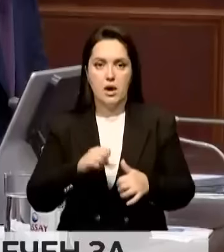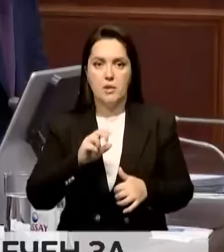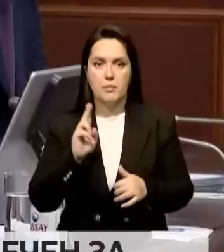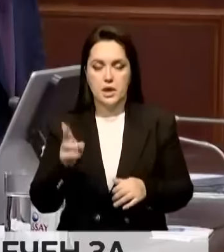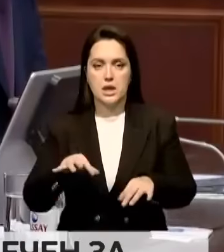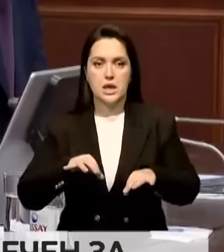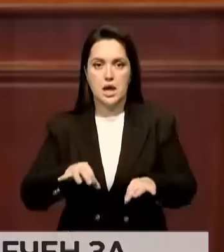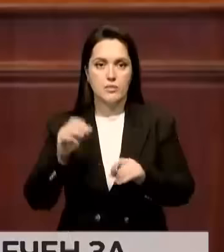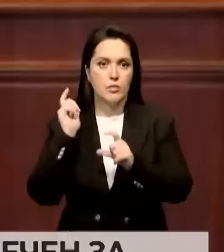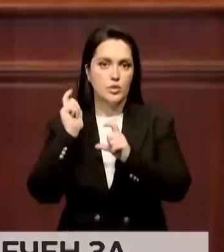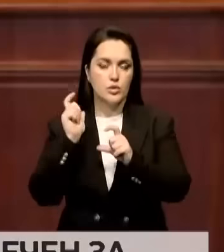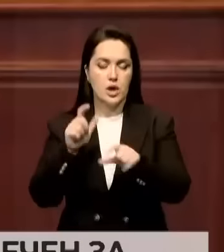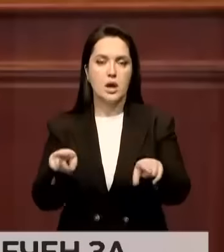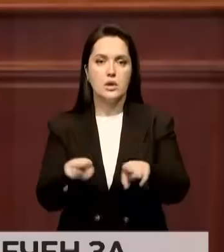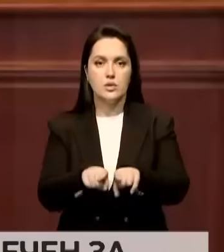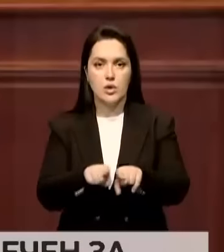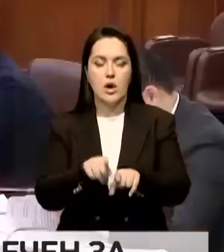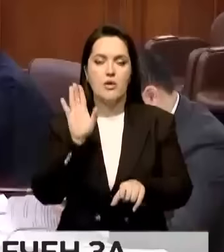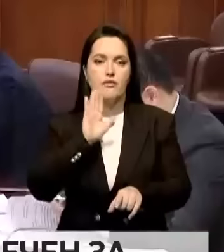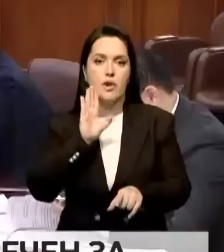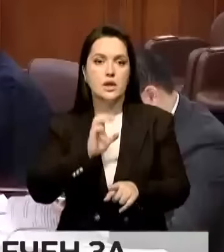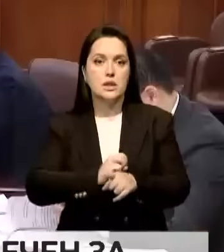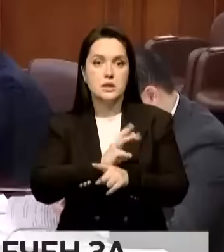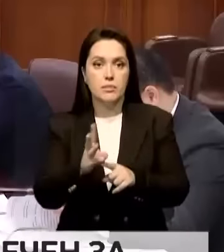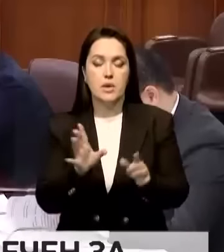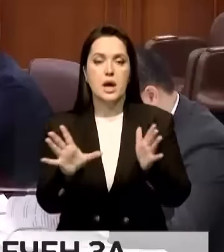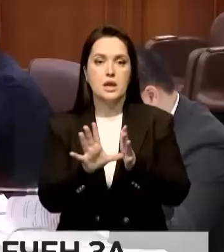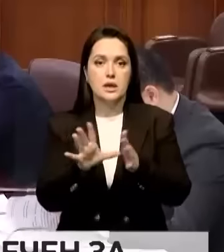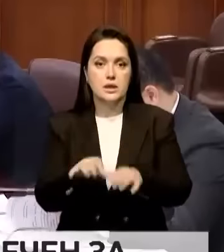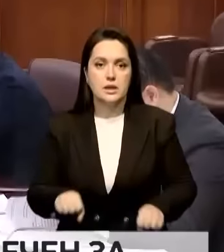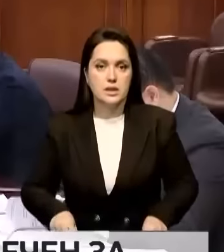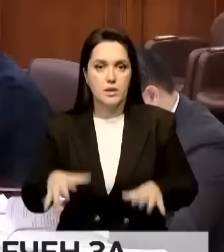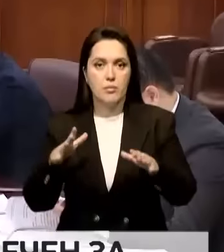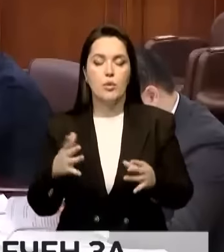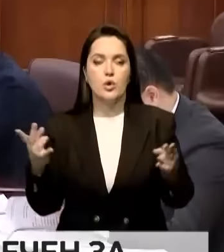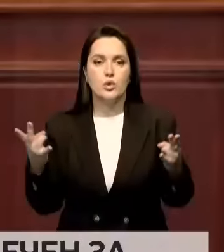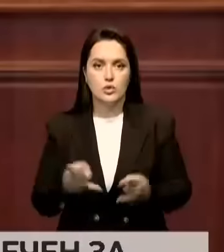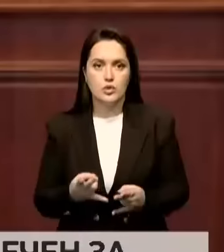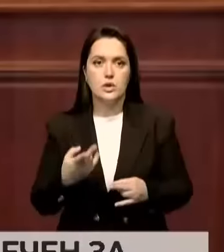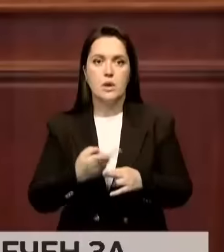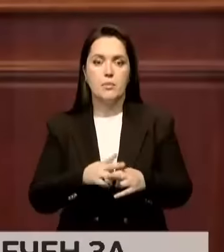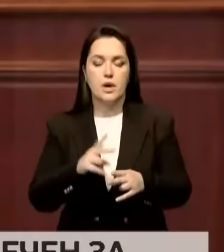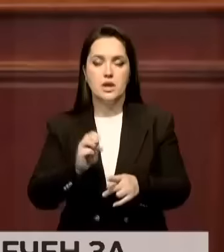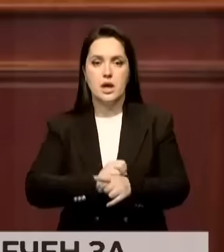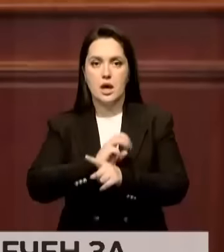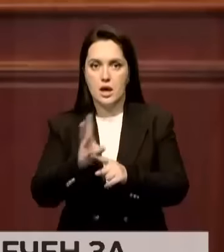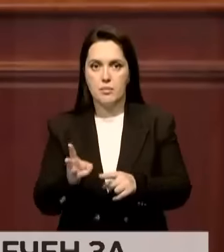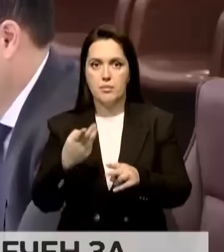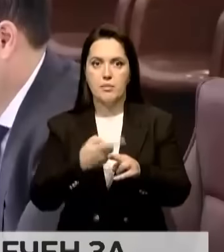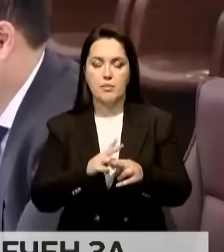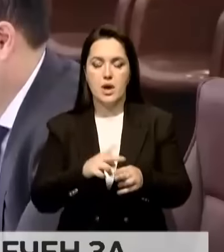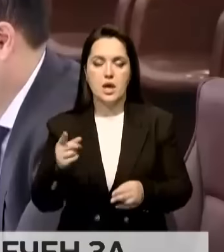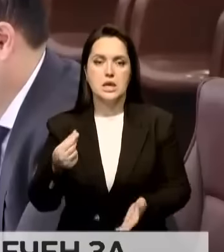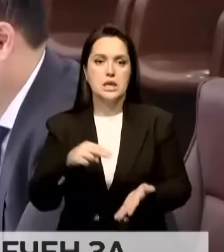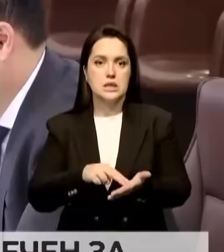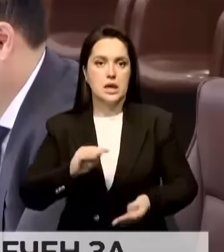транспорте и логистике, а также таких сферах, как водоснабжение и электроснабжение. Регионам нужно сконцентрироваться на обеспечении стабильности цен